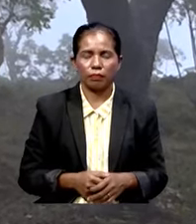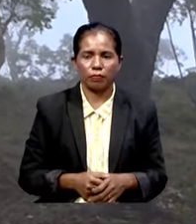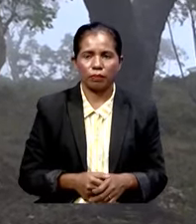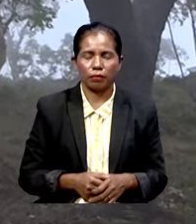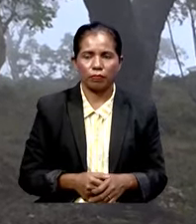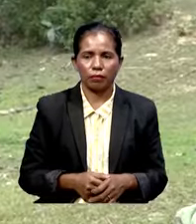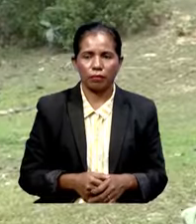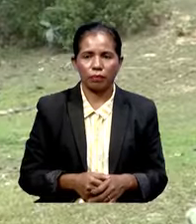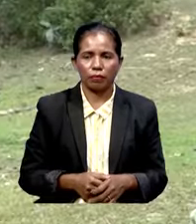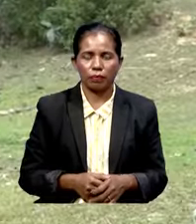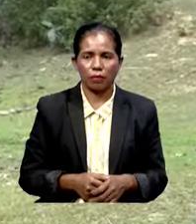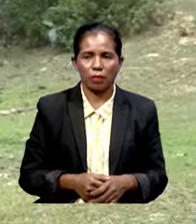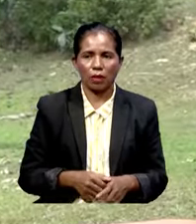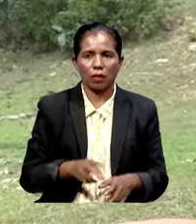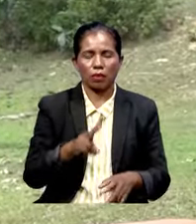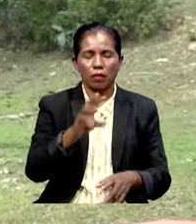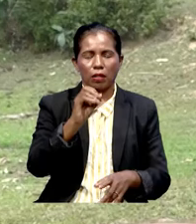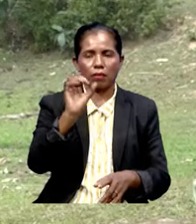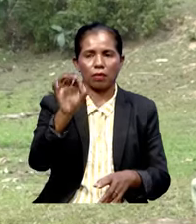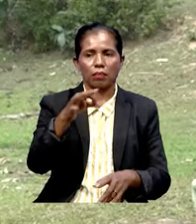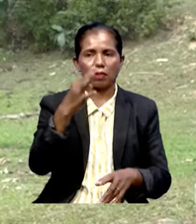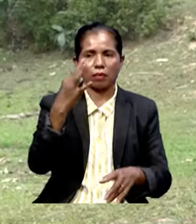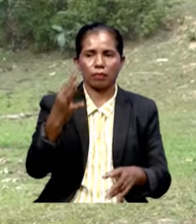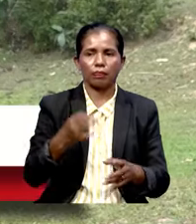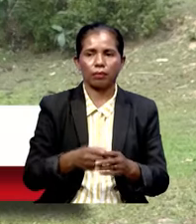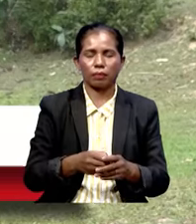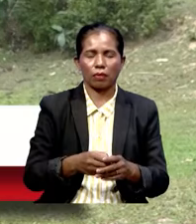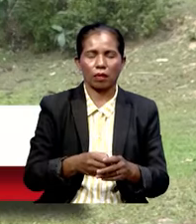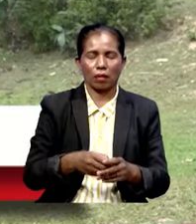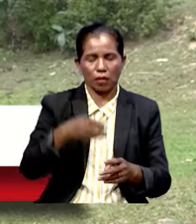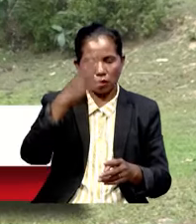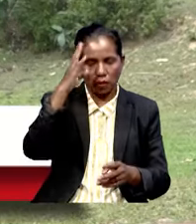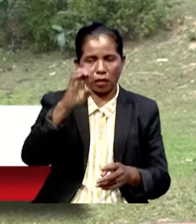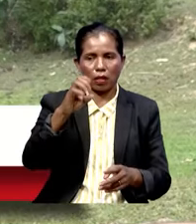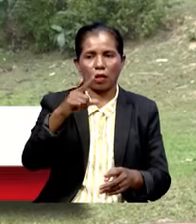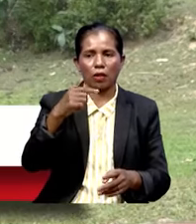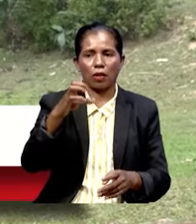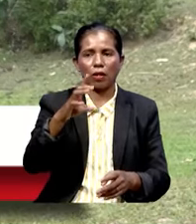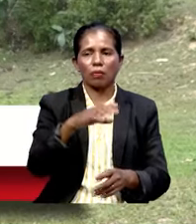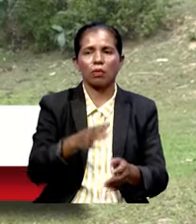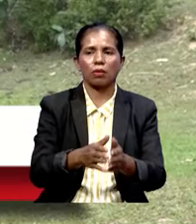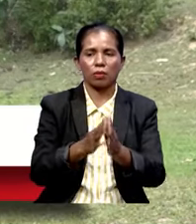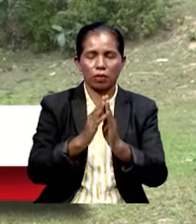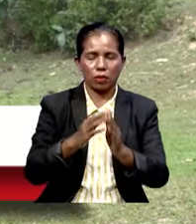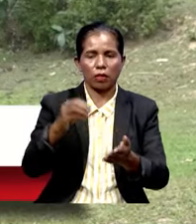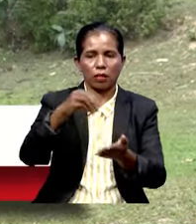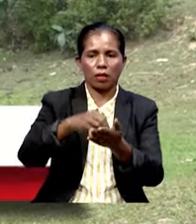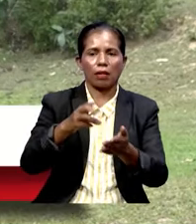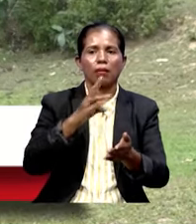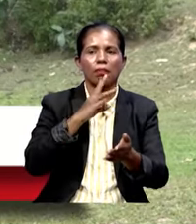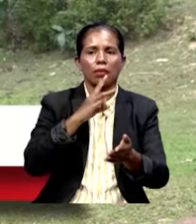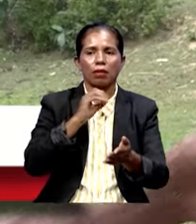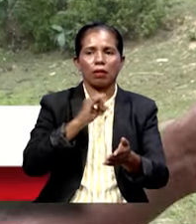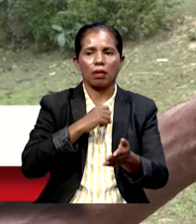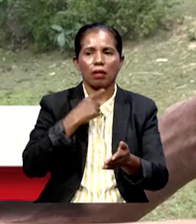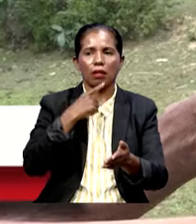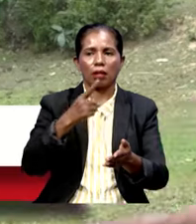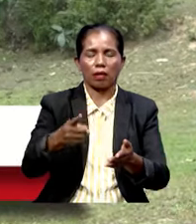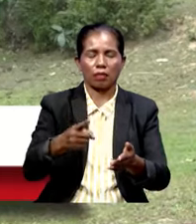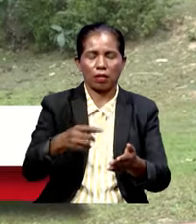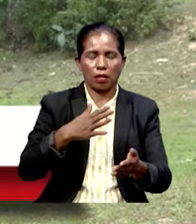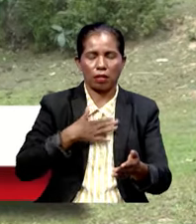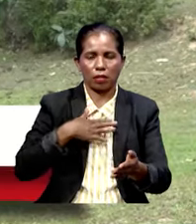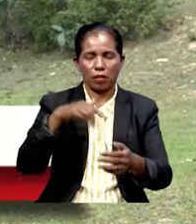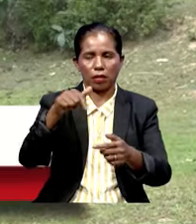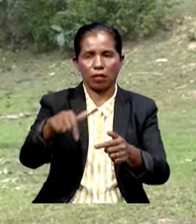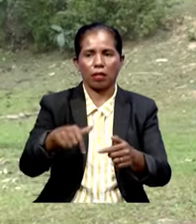Pofon, iha 2019, senyor Ego Lemus tamma mai husu fatin conservação be, be hau dian hau nian makidane.